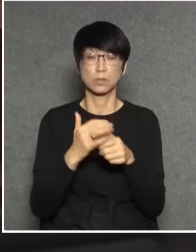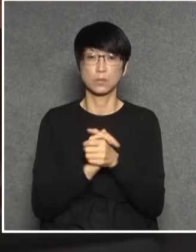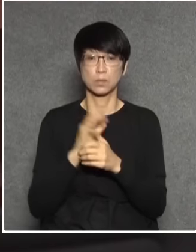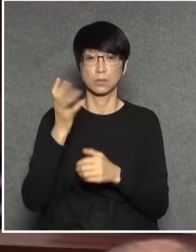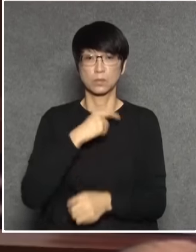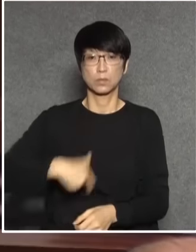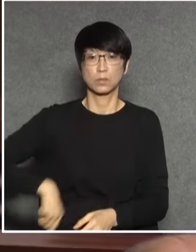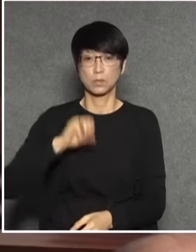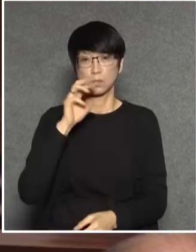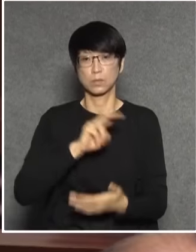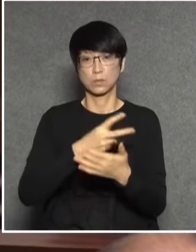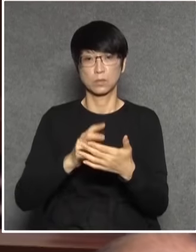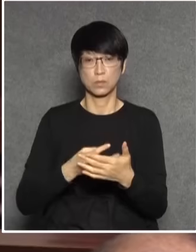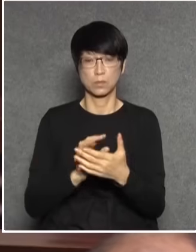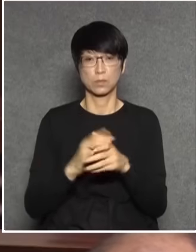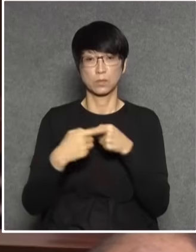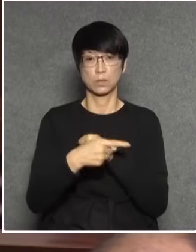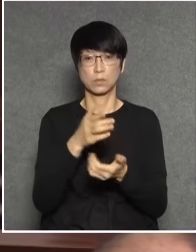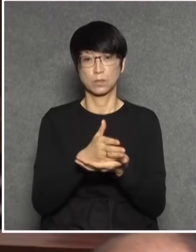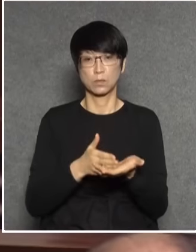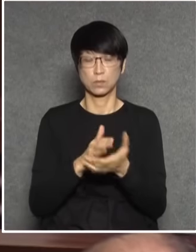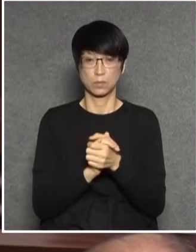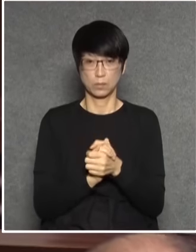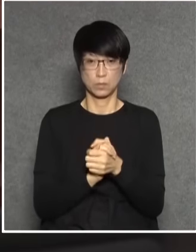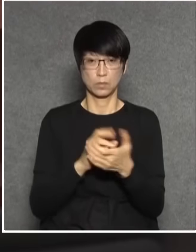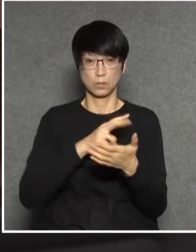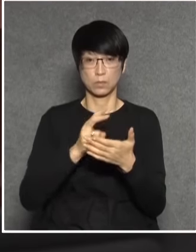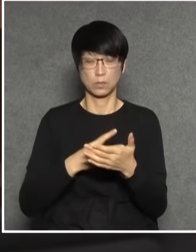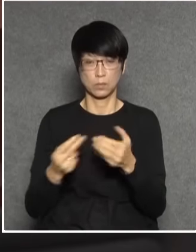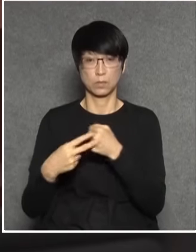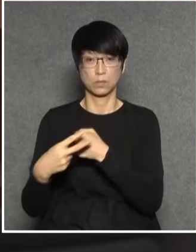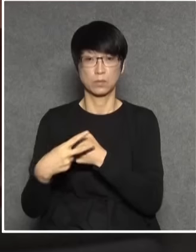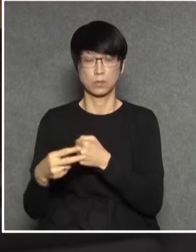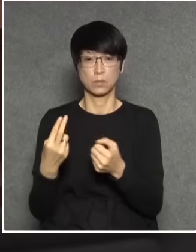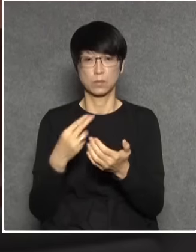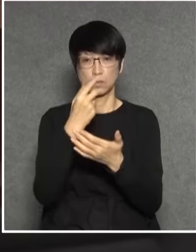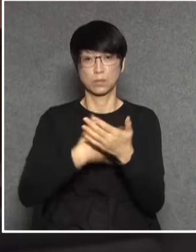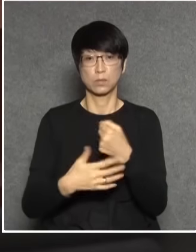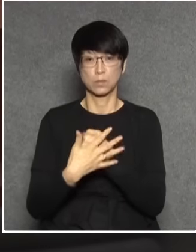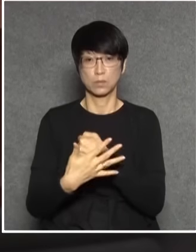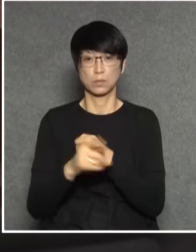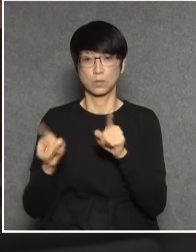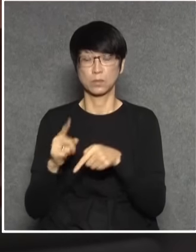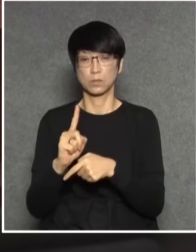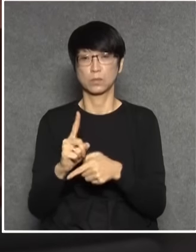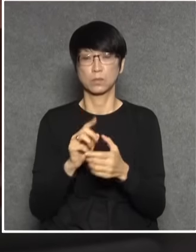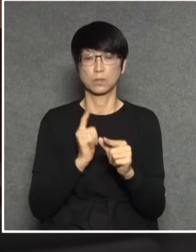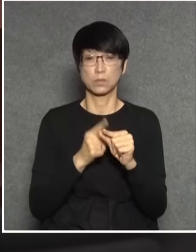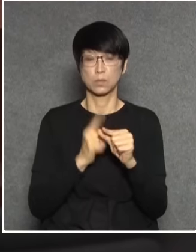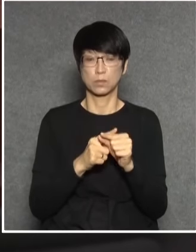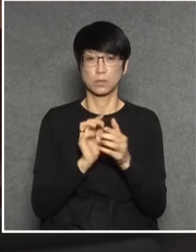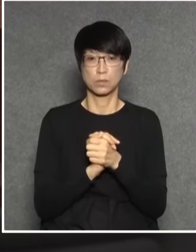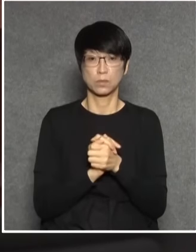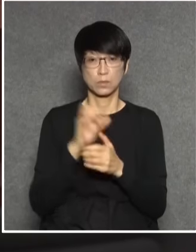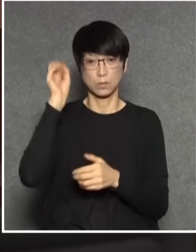議員提出的修正案的第一部分是旨在修訂第二號條例草案第5(1)條的中文文本，在